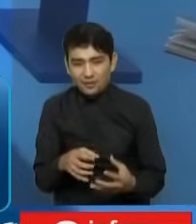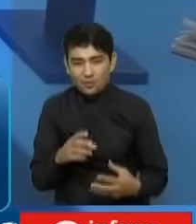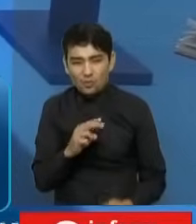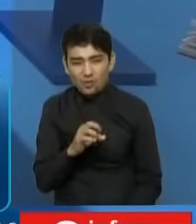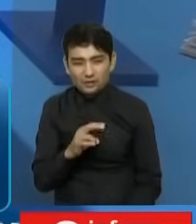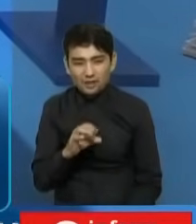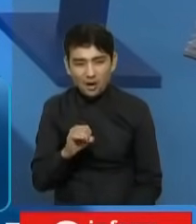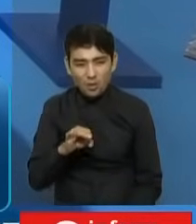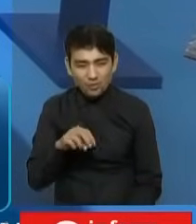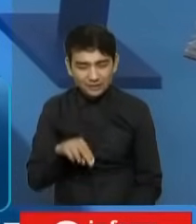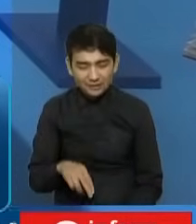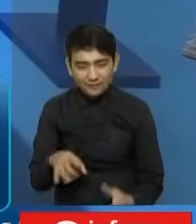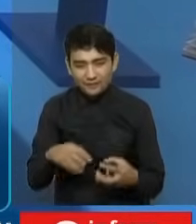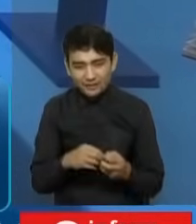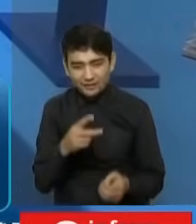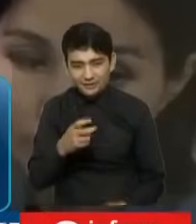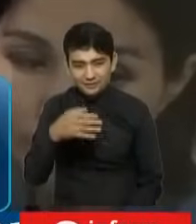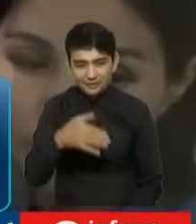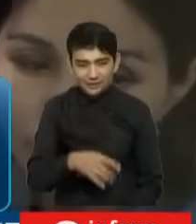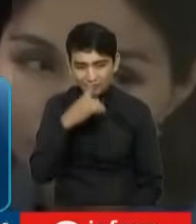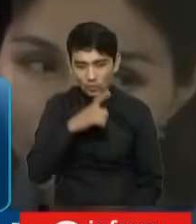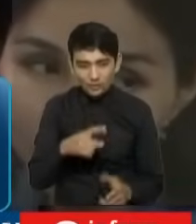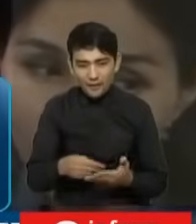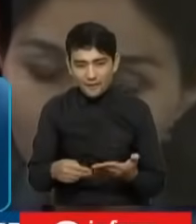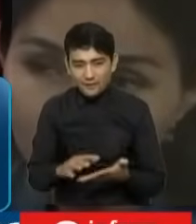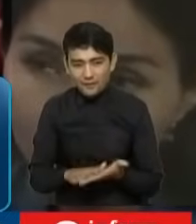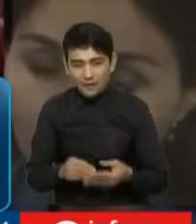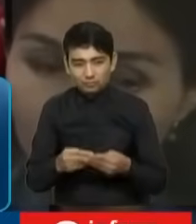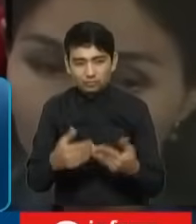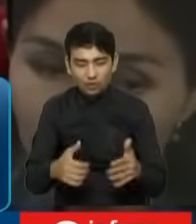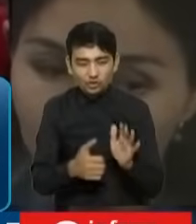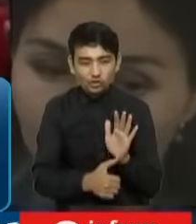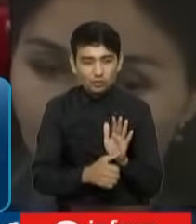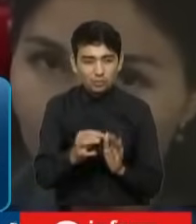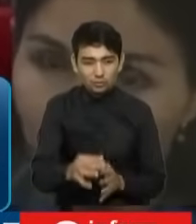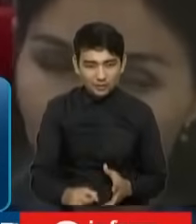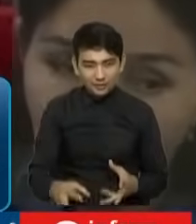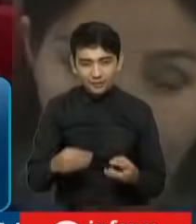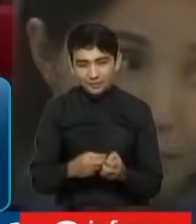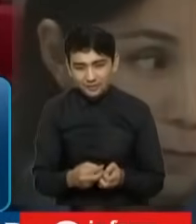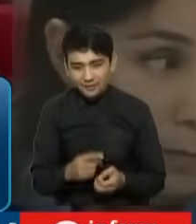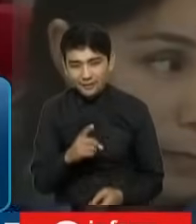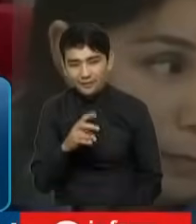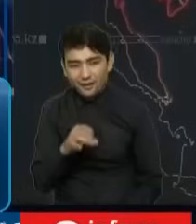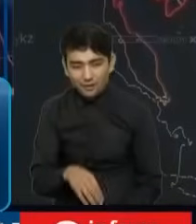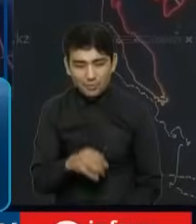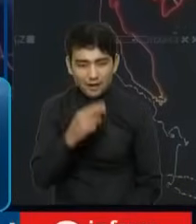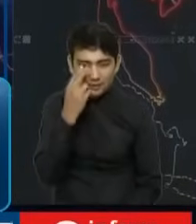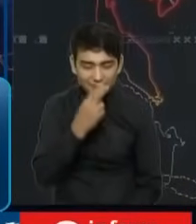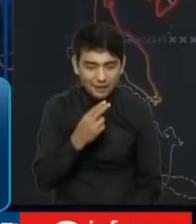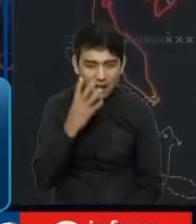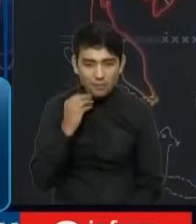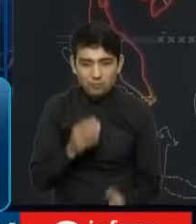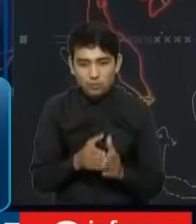о поиске работы оставили 200 тысяч казахстанцев. При этом 60% объявлений о найме из Алматы и Астаны. Больше